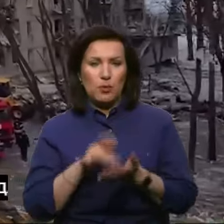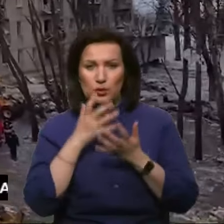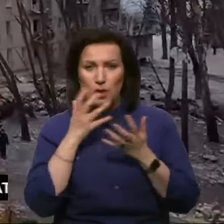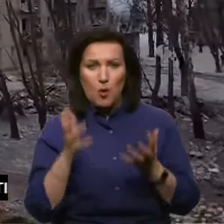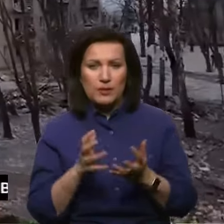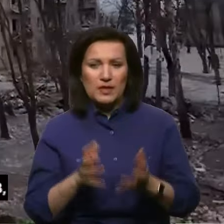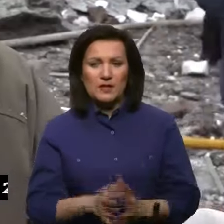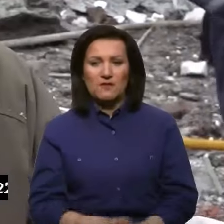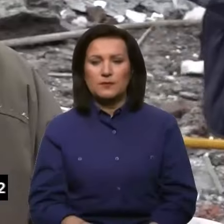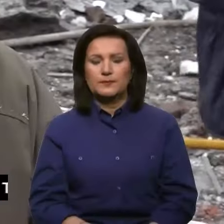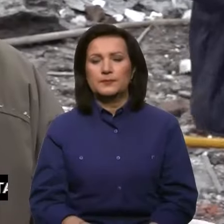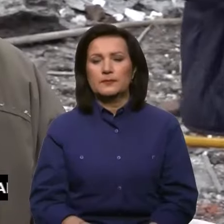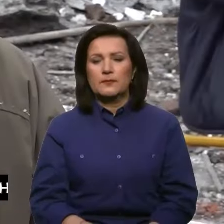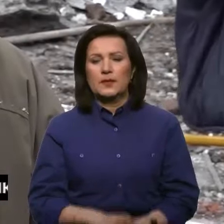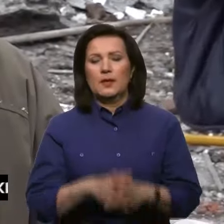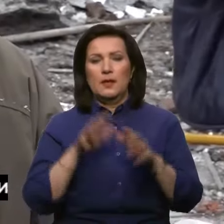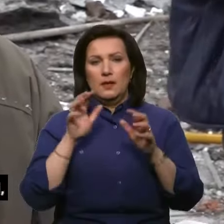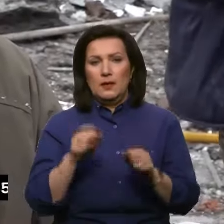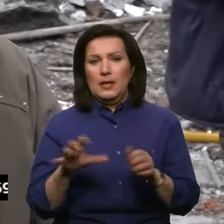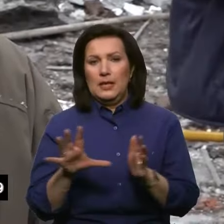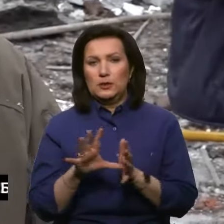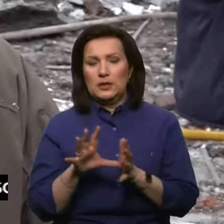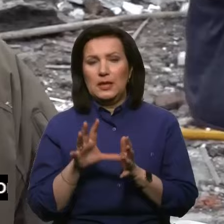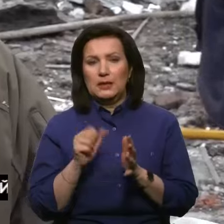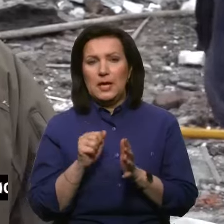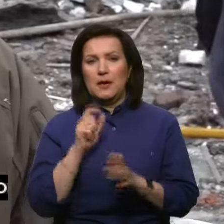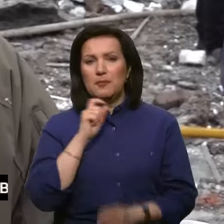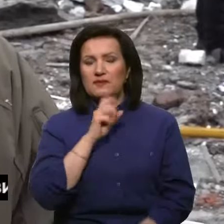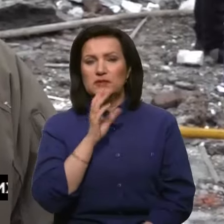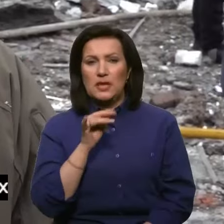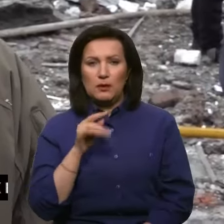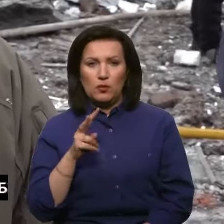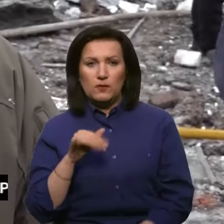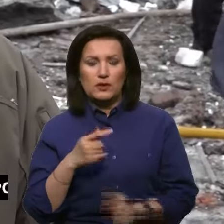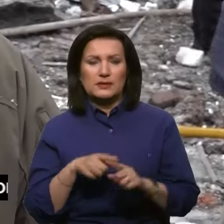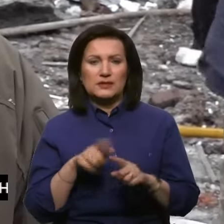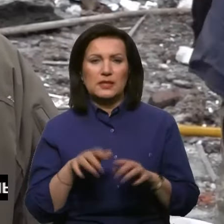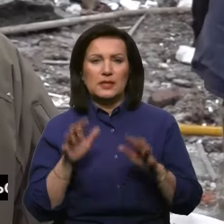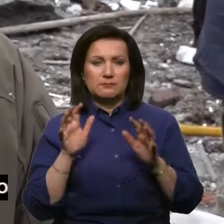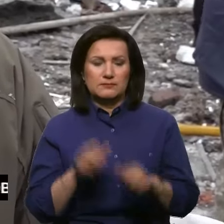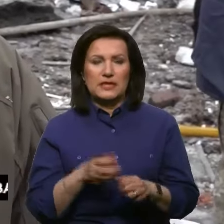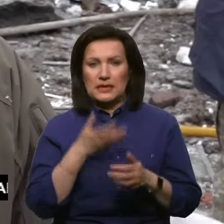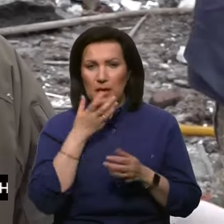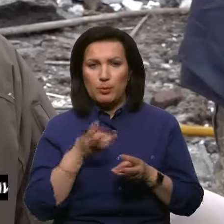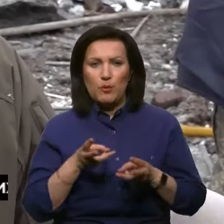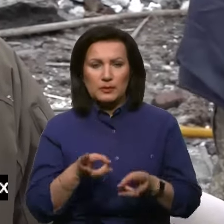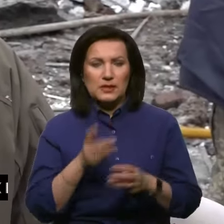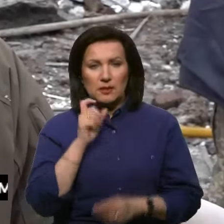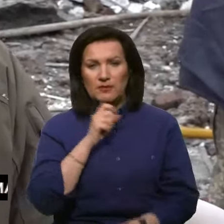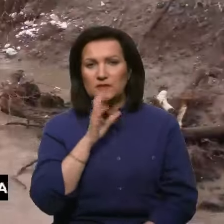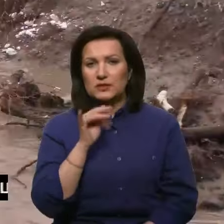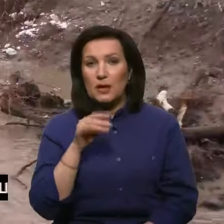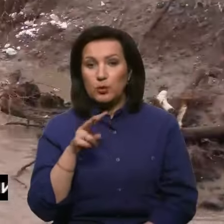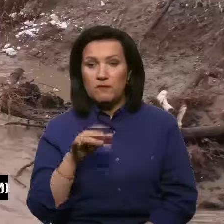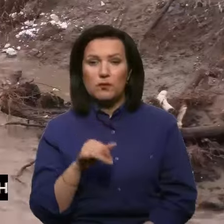обігріву. Відключення електропостачання на Північну Салтовку, це відключення теплопостачання теж на Північну